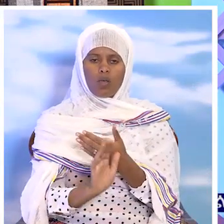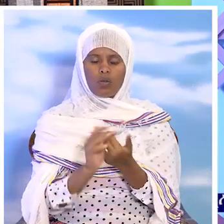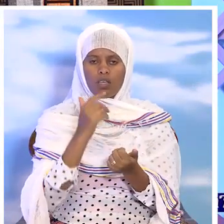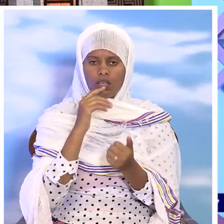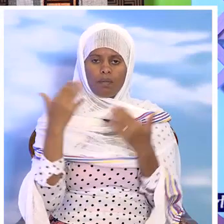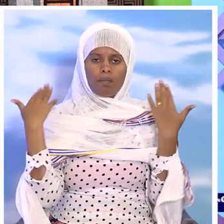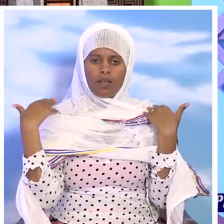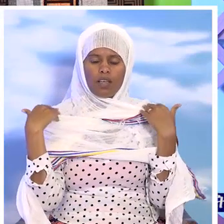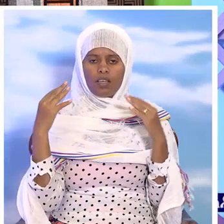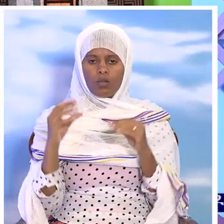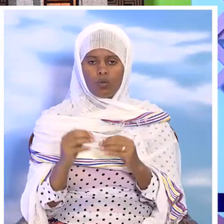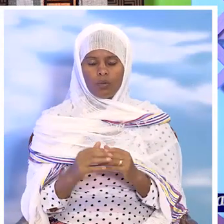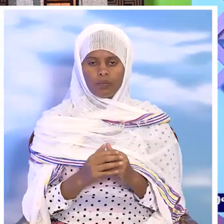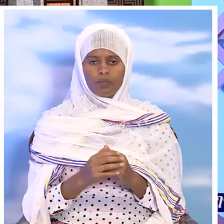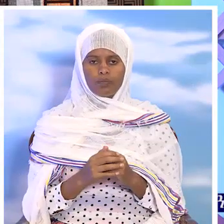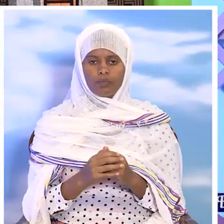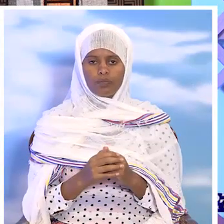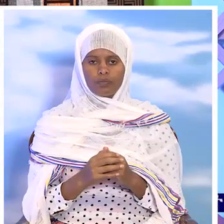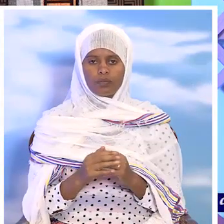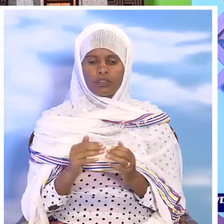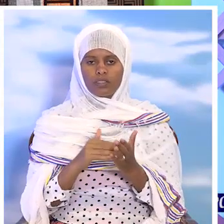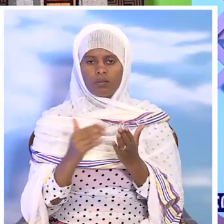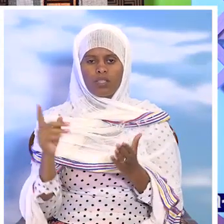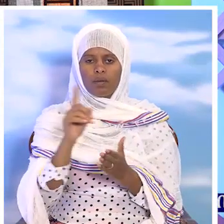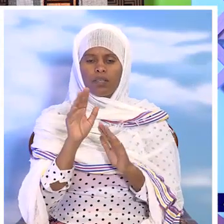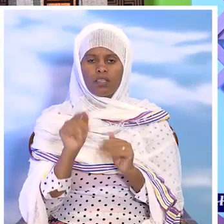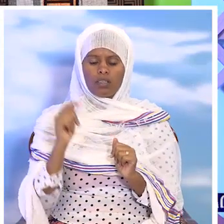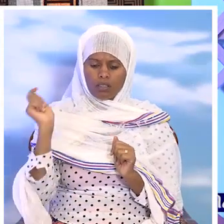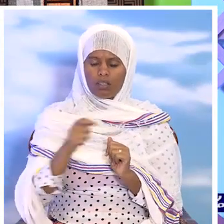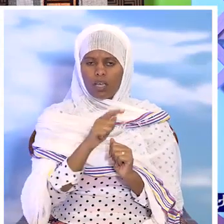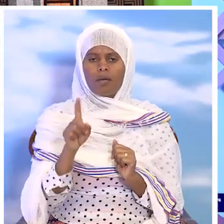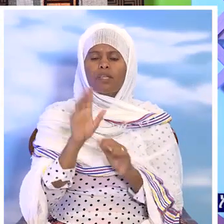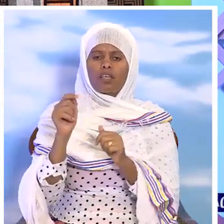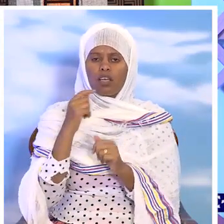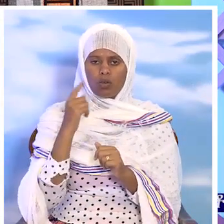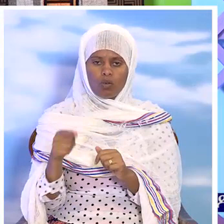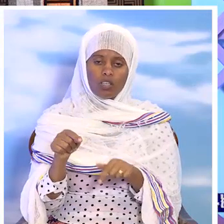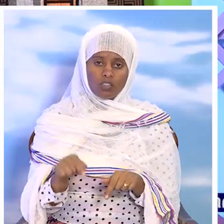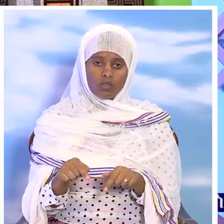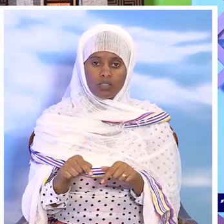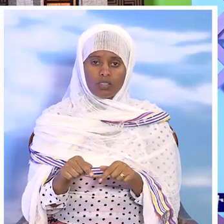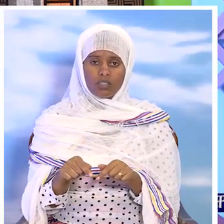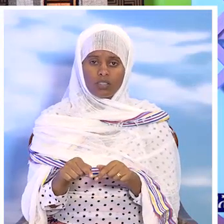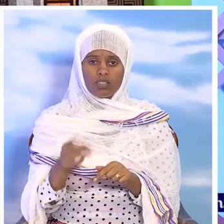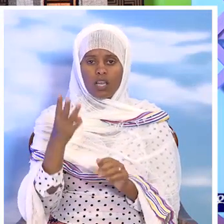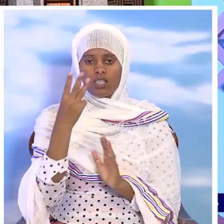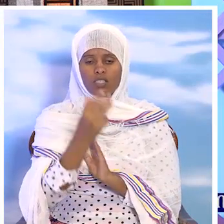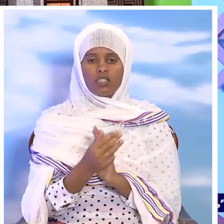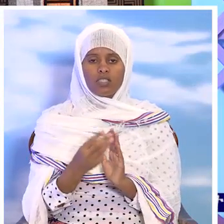መልኣኺ ክሳብ ሕጂ ኣበይ ነርካ ዝኩሉ እናተቆጥቀጥ ኣበይ ነርካ ኢልዎ ሕጂ እውን ኢልዎ ስለዝተዓገዝካ